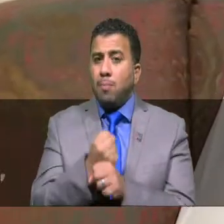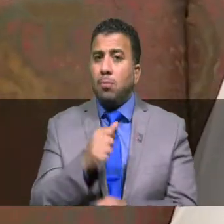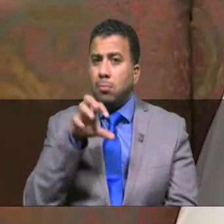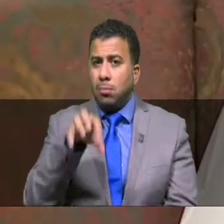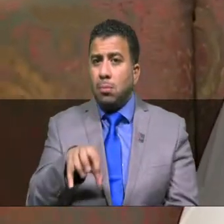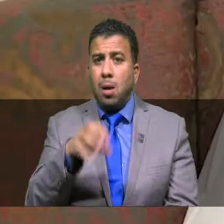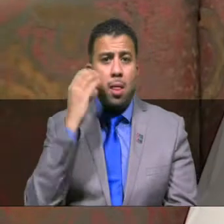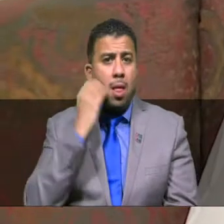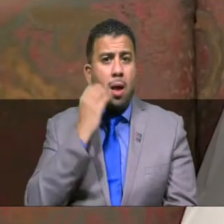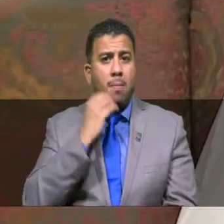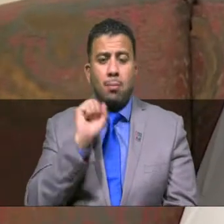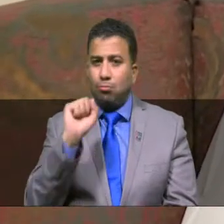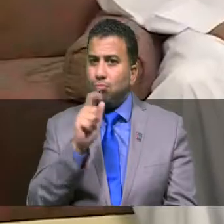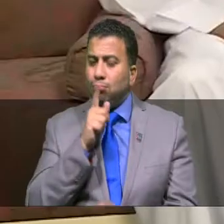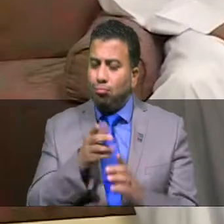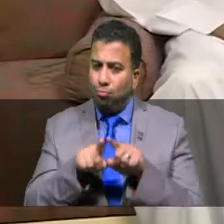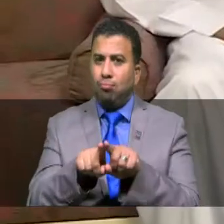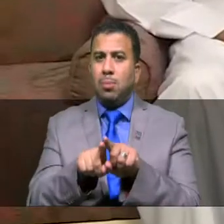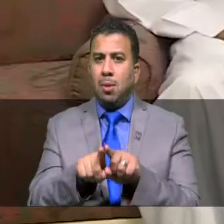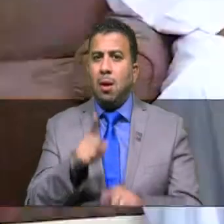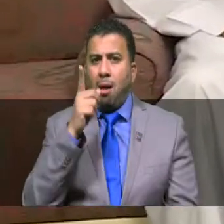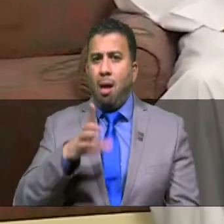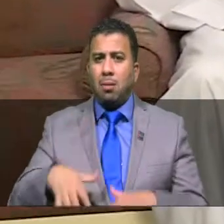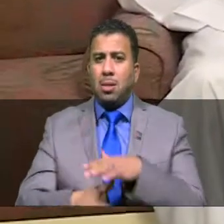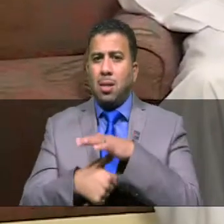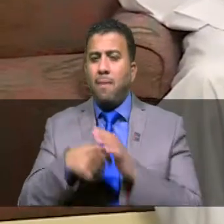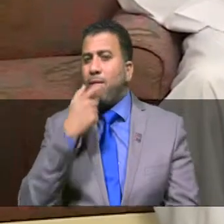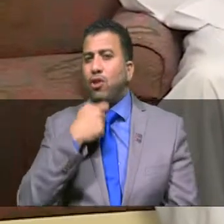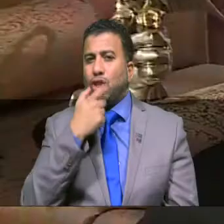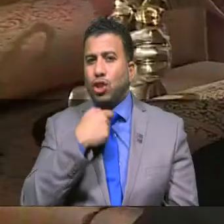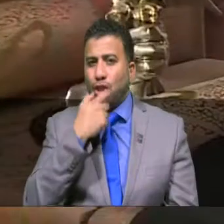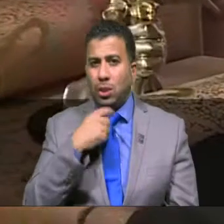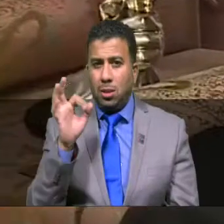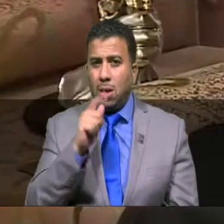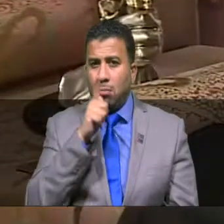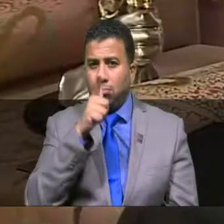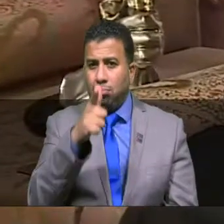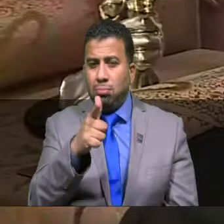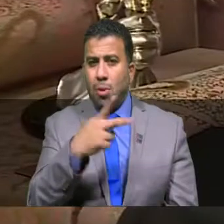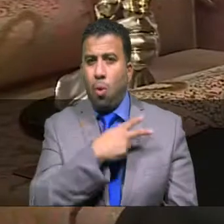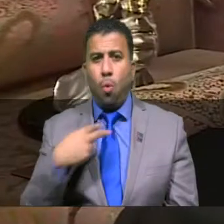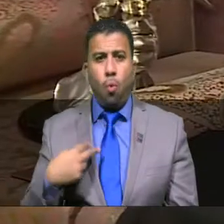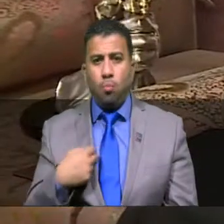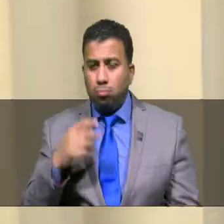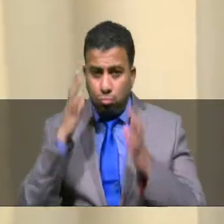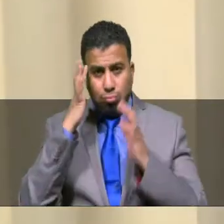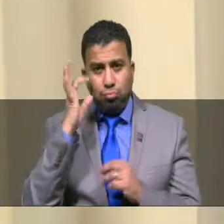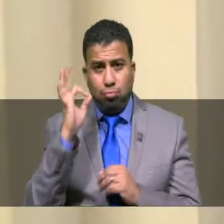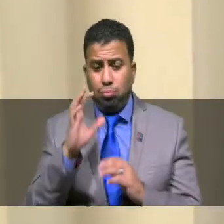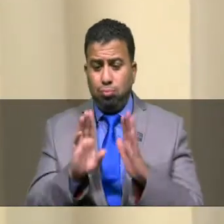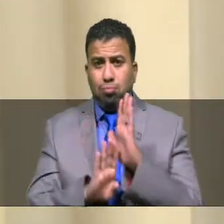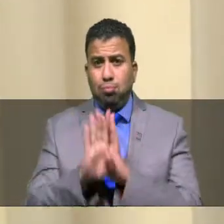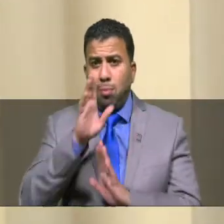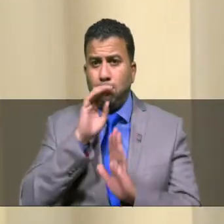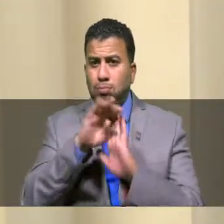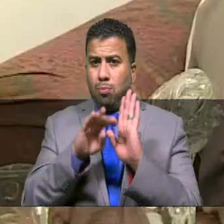التي تنتهجها الدولة في مختلف المجالات. وأكد صاحب السمو حاكم الفجيرة اهتمام الحكومة الرشيدة